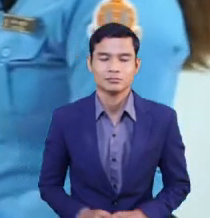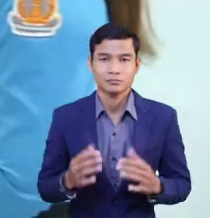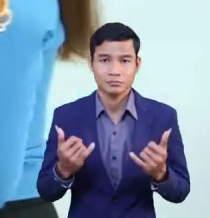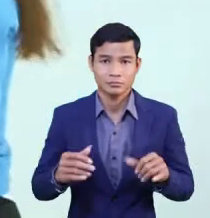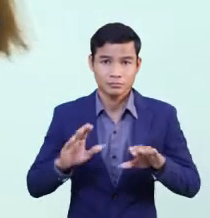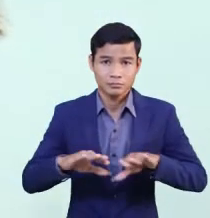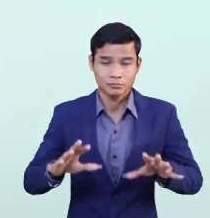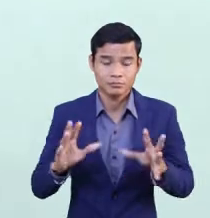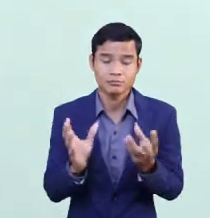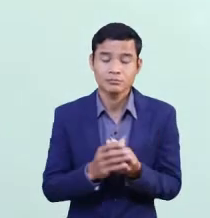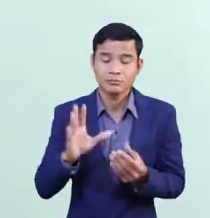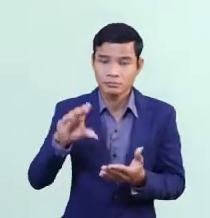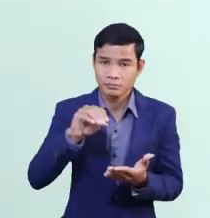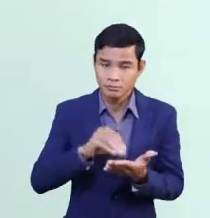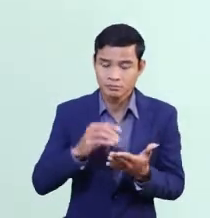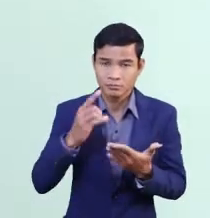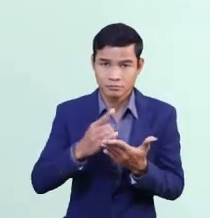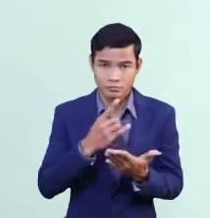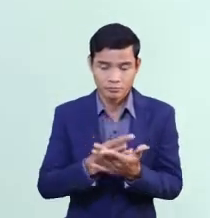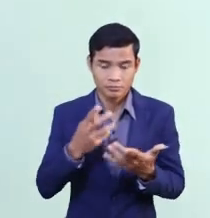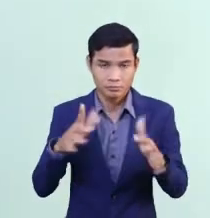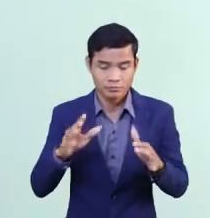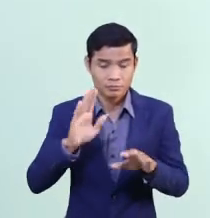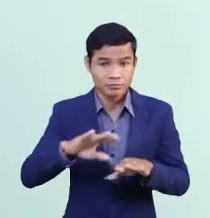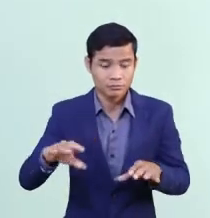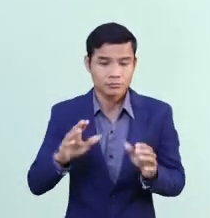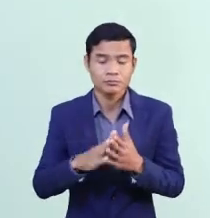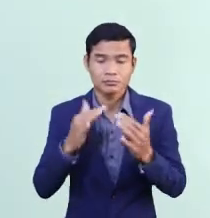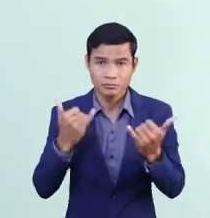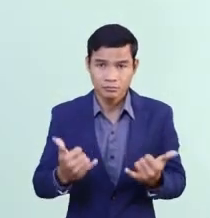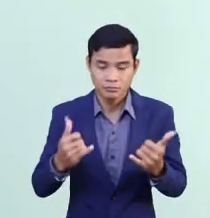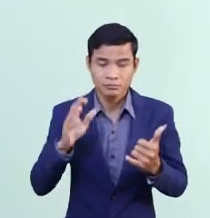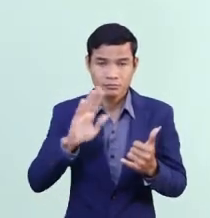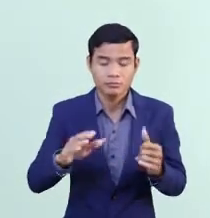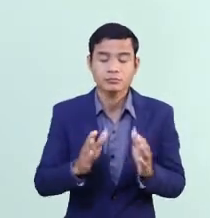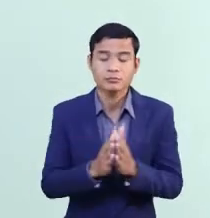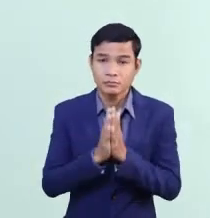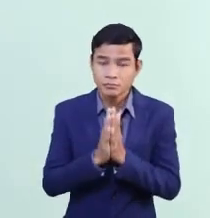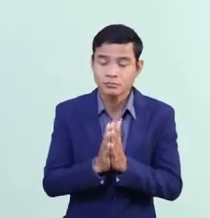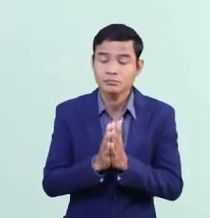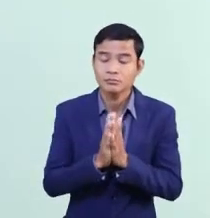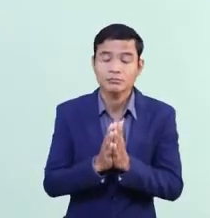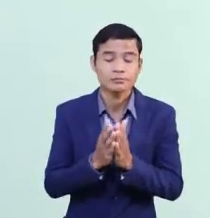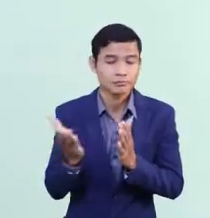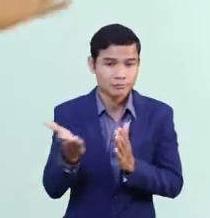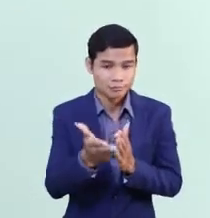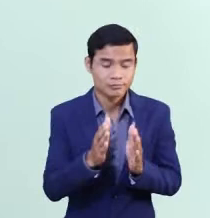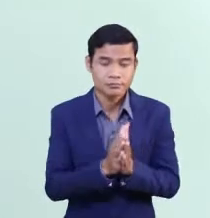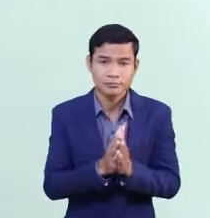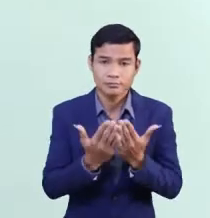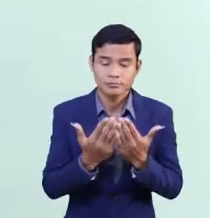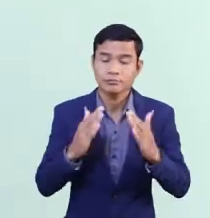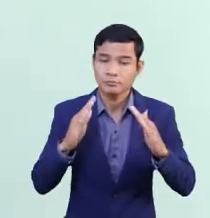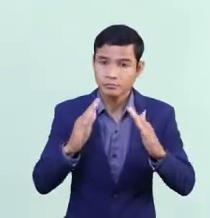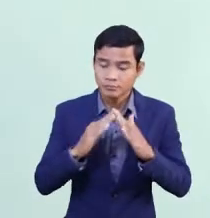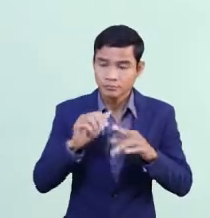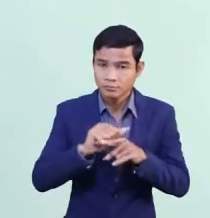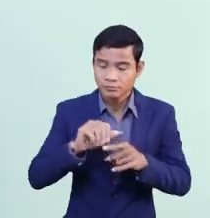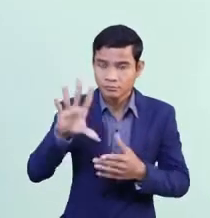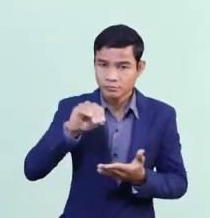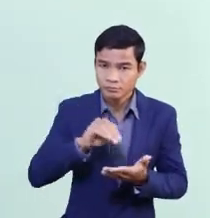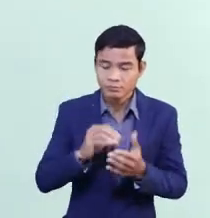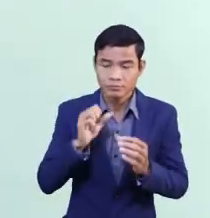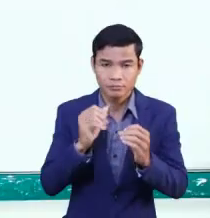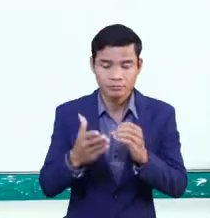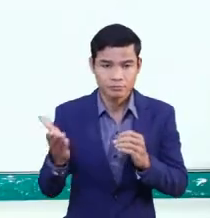nhưng chẳng là lấy con bán cặp mê riêng được rồi hài nè con nè ta nhưng chẳng là lấy con xong con lớn sẽ phải kịp kẹp tiếp một con kẹp tiếp với mặt đó ta chẳng phải đàn